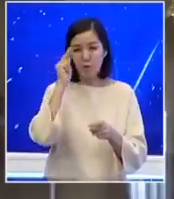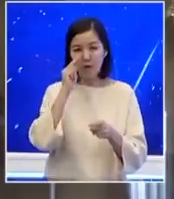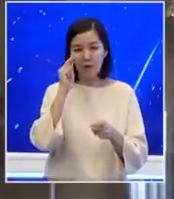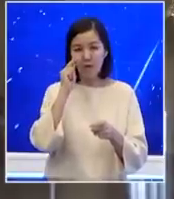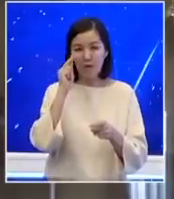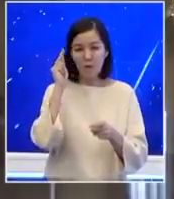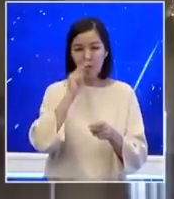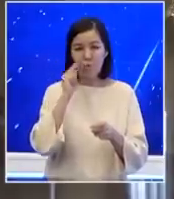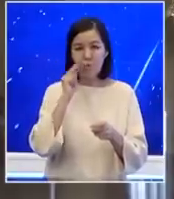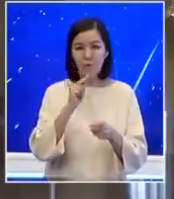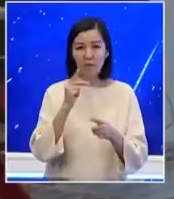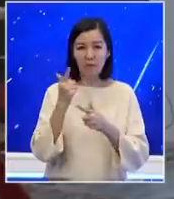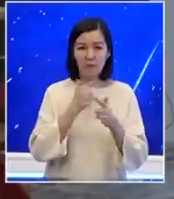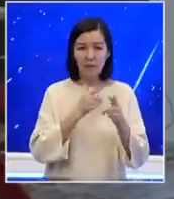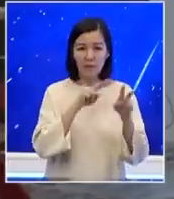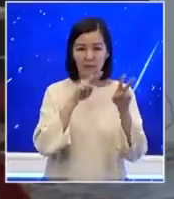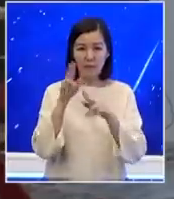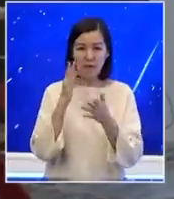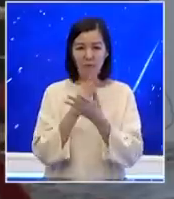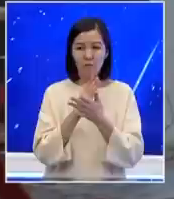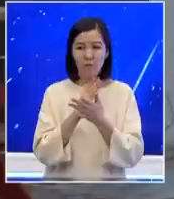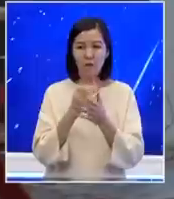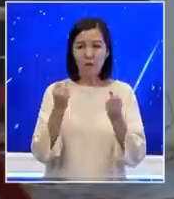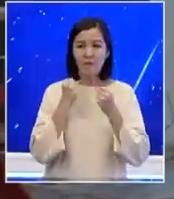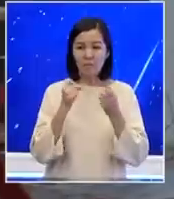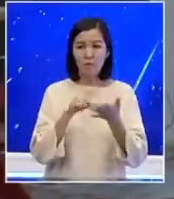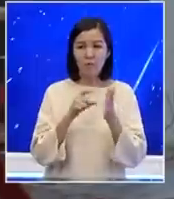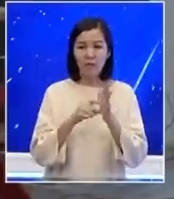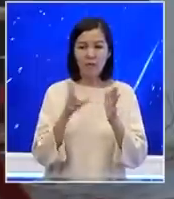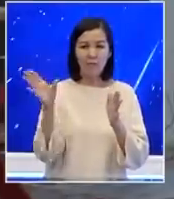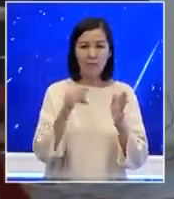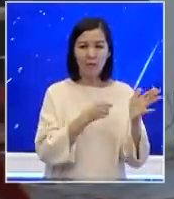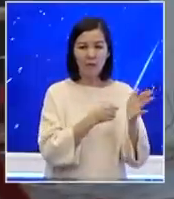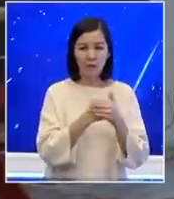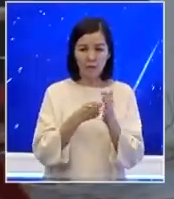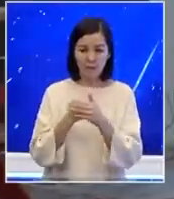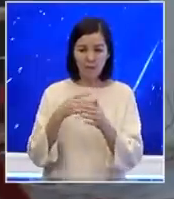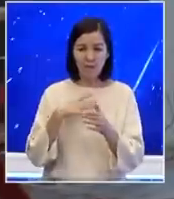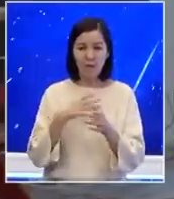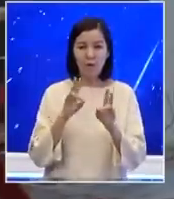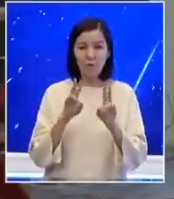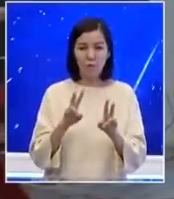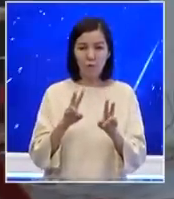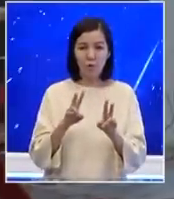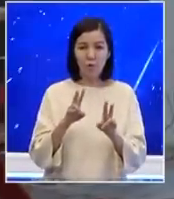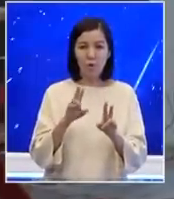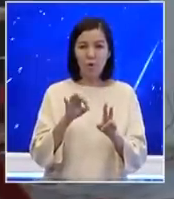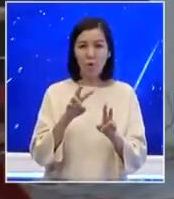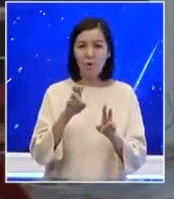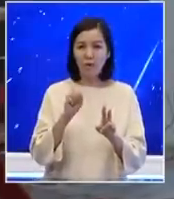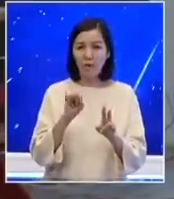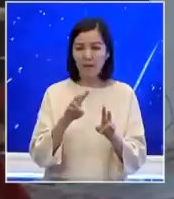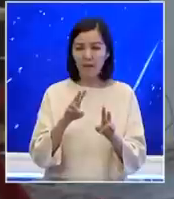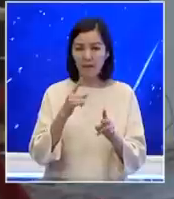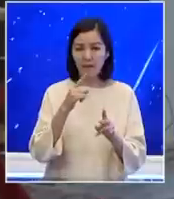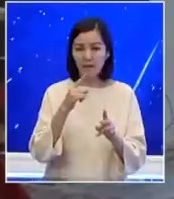жатқан дайындықты да бақылап отырады. Спорт залдарының барлығы жабылып, барлығы тоқтап тұр, бірақ онлайн ретінде қазіргі